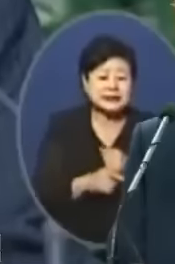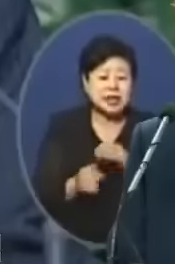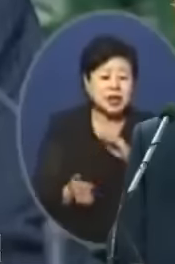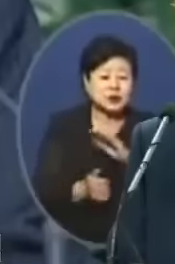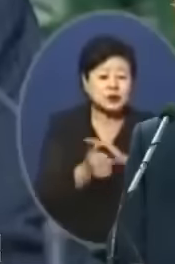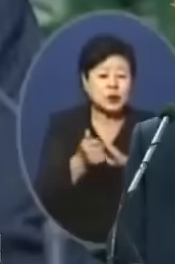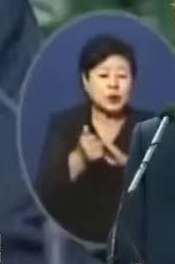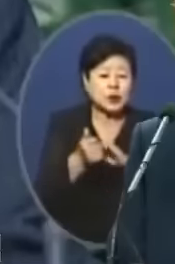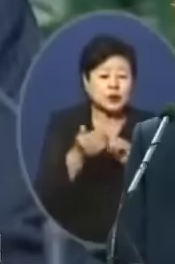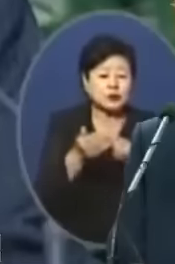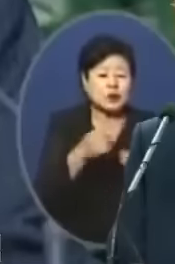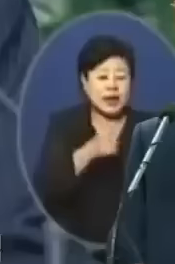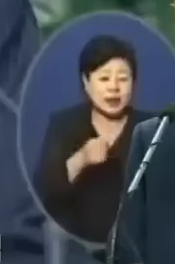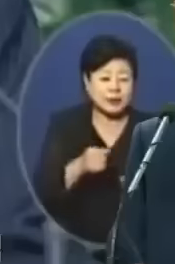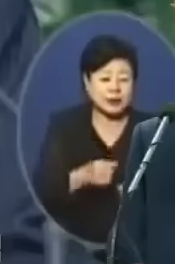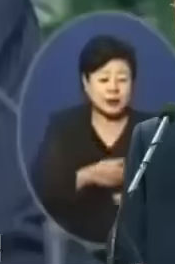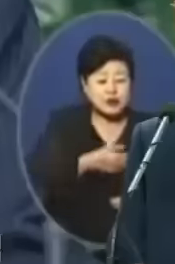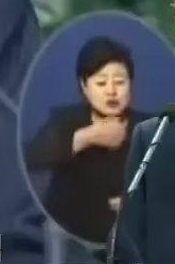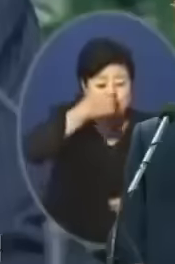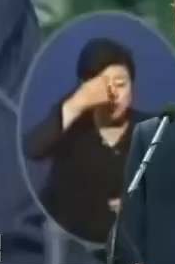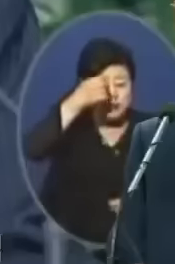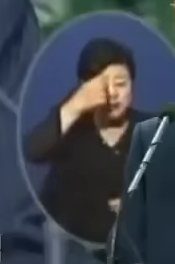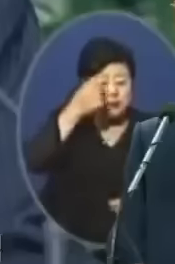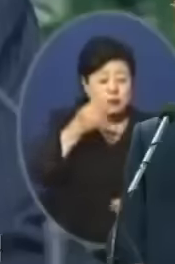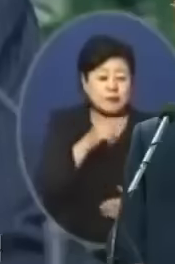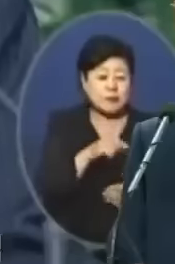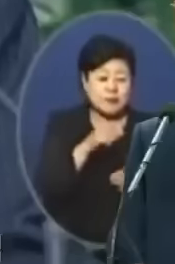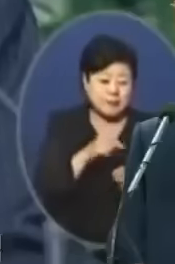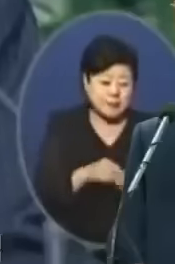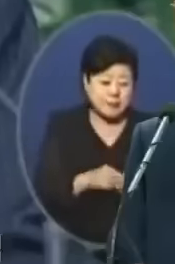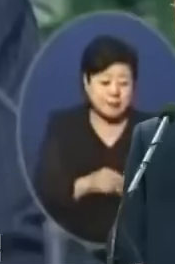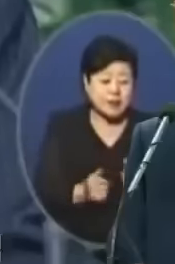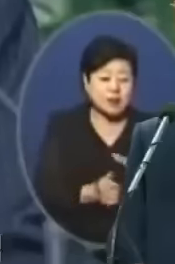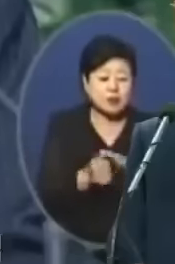두고 행하게 하시는데 소원이 바로 꿈입니다. 여러분